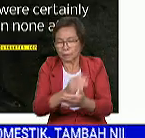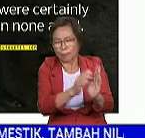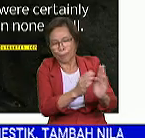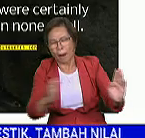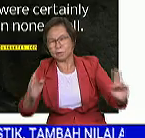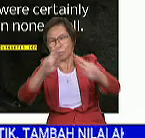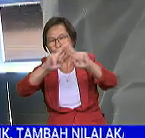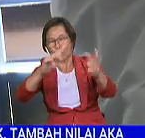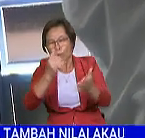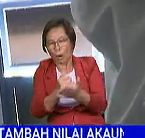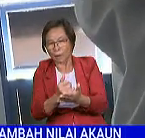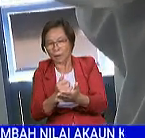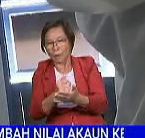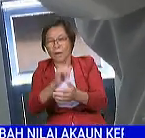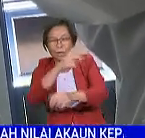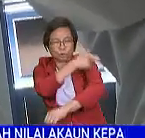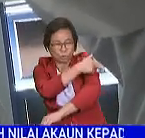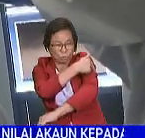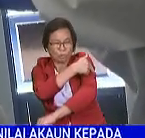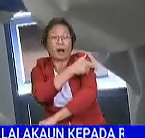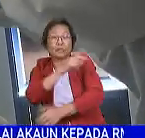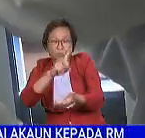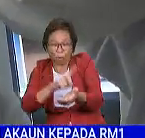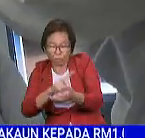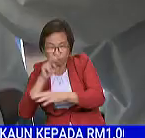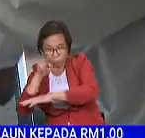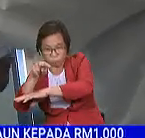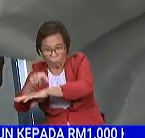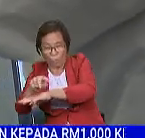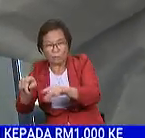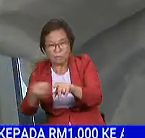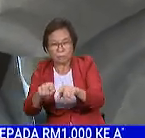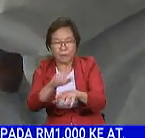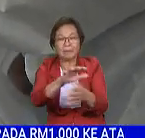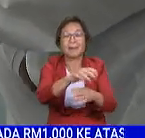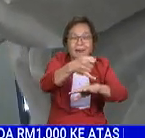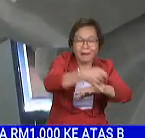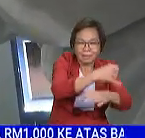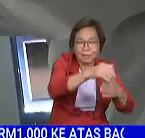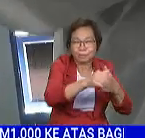diperhatikan petugas kesihatan sama seperti garis panduan dikeluarkan KKM.